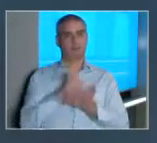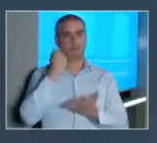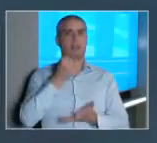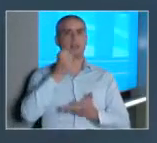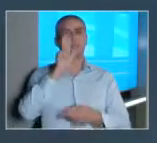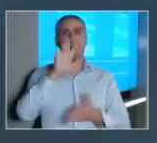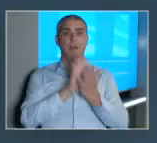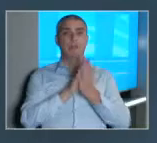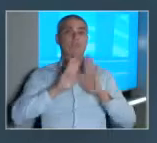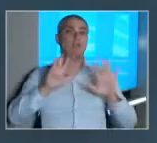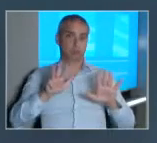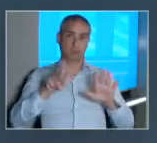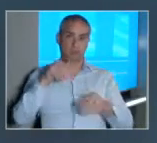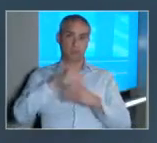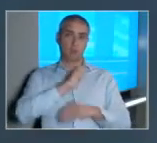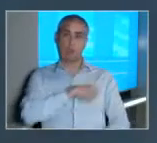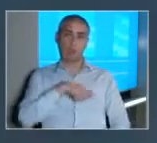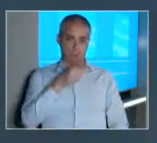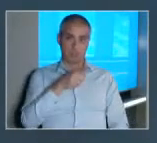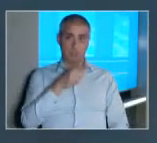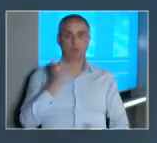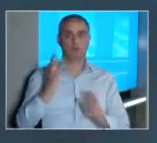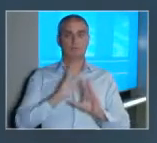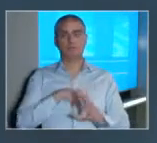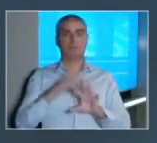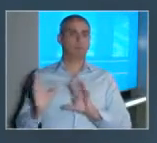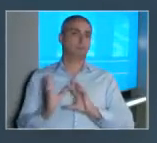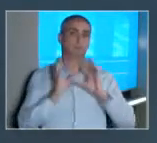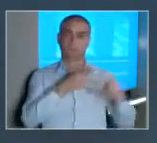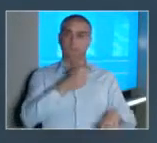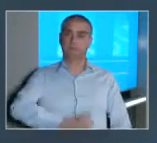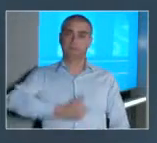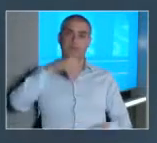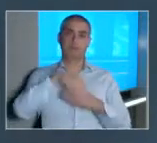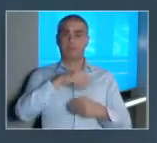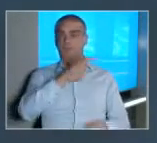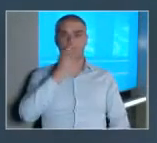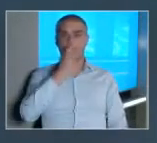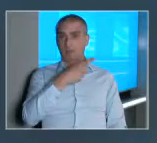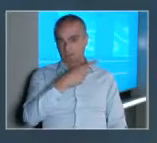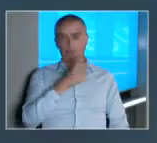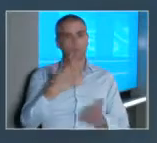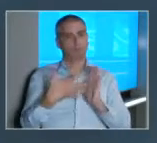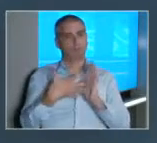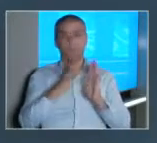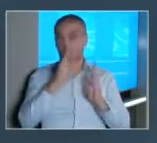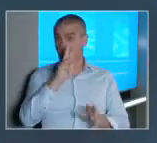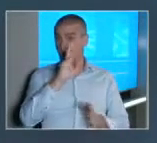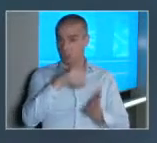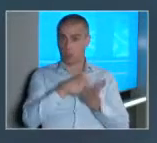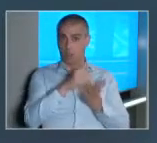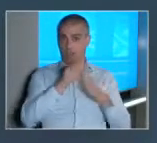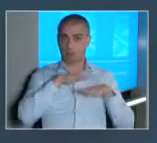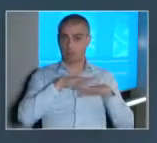תקציב 2019 במועצת העיר. הכדור עובר לידיו של שר הפנים אריה דרעי, שיבחן האם קובי יכול